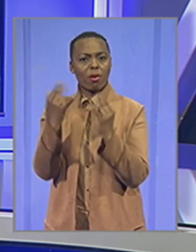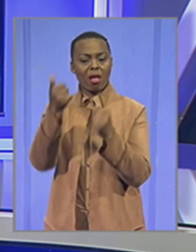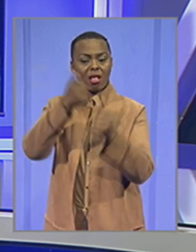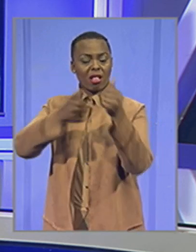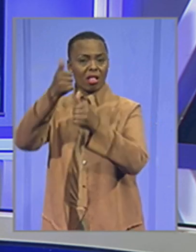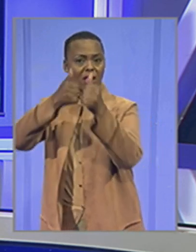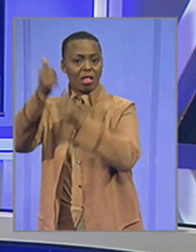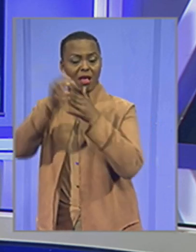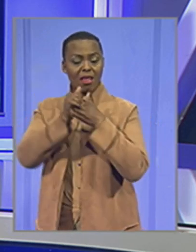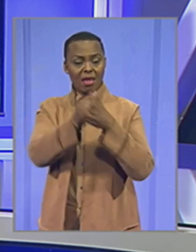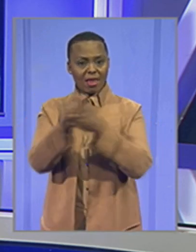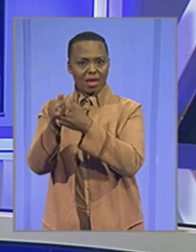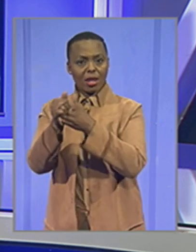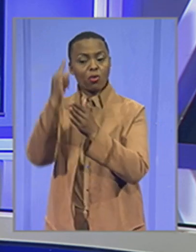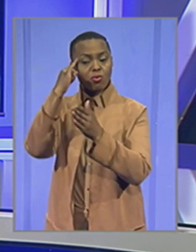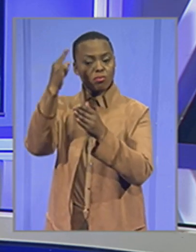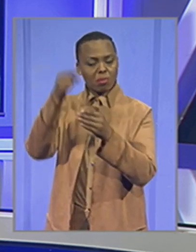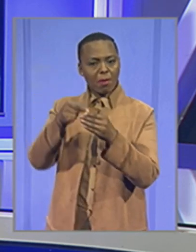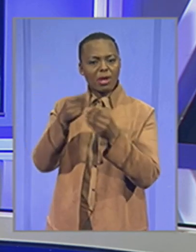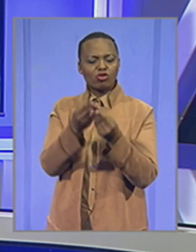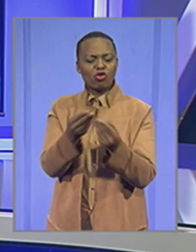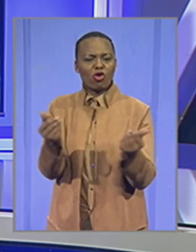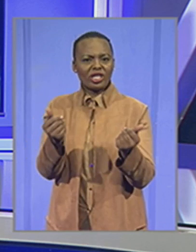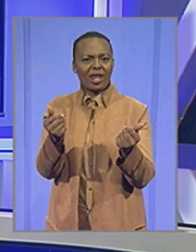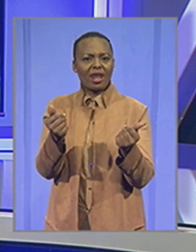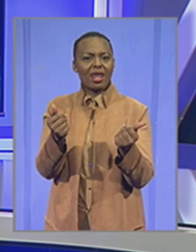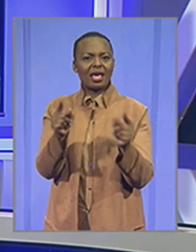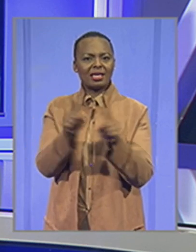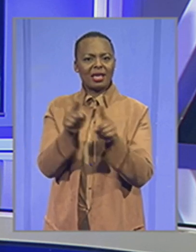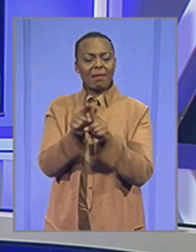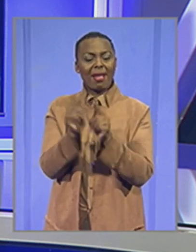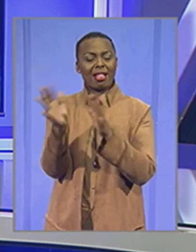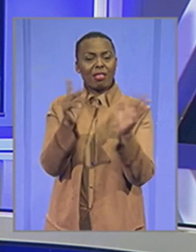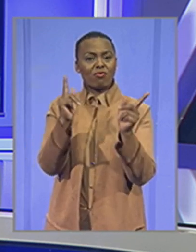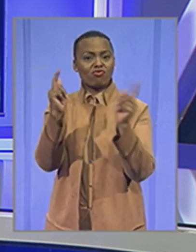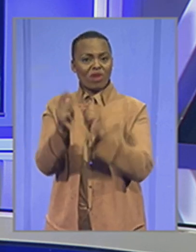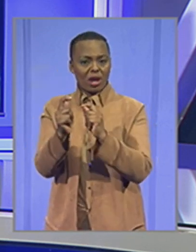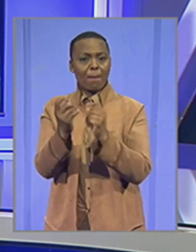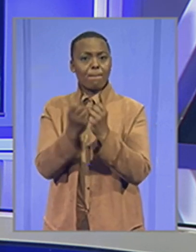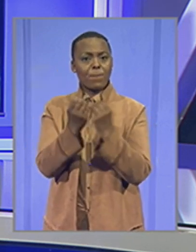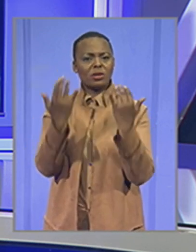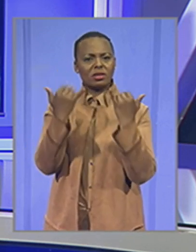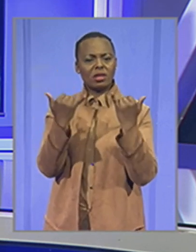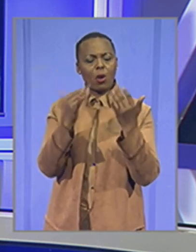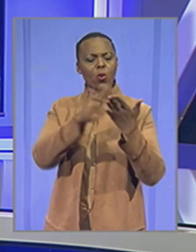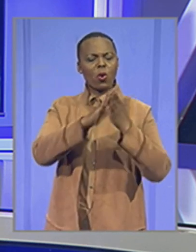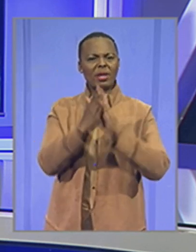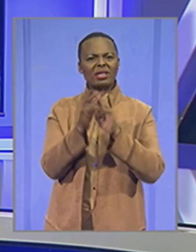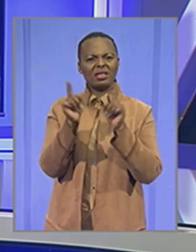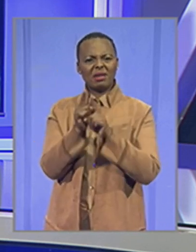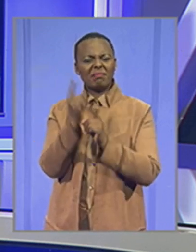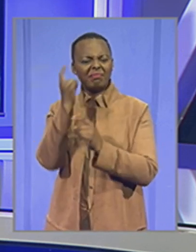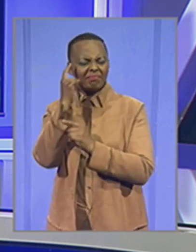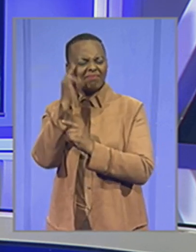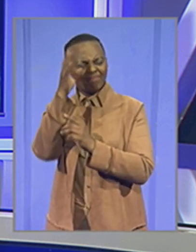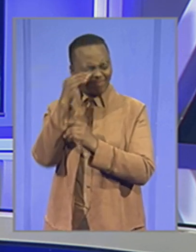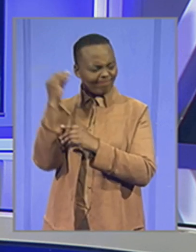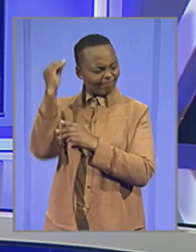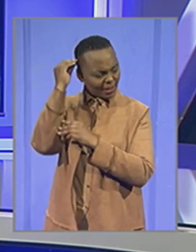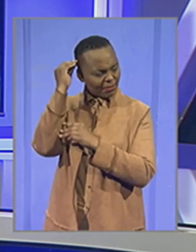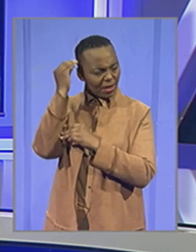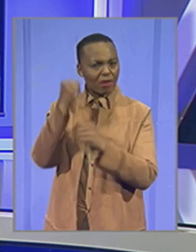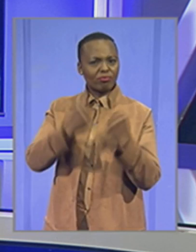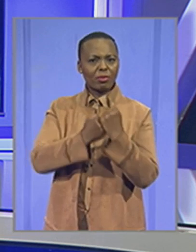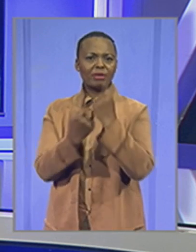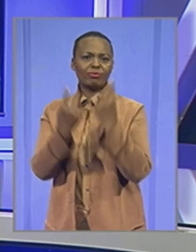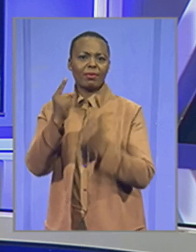eteledipele ba lefatshe ba tlatla ka tharabololo ya leruri ba re diphetogo tse dinnye tse di dirilweng ke baagi le tsona di tla dira pharologano.